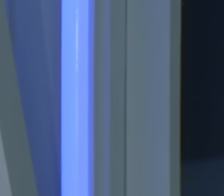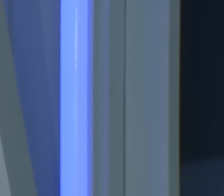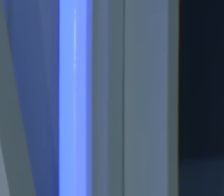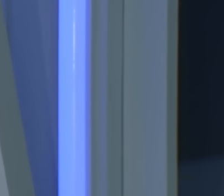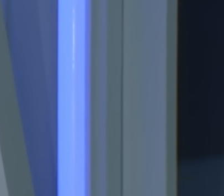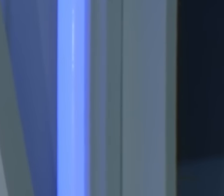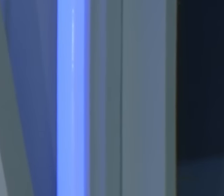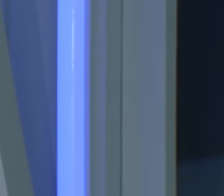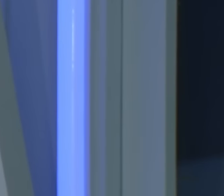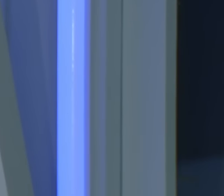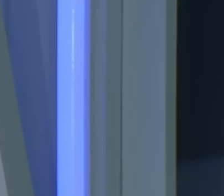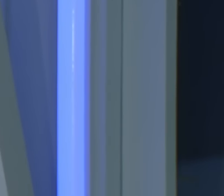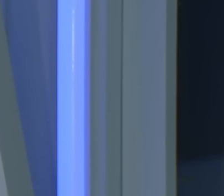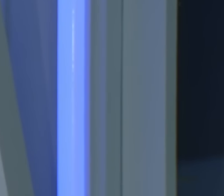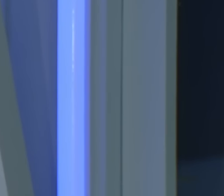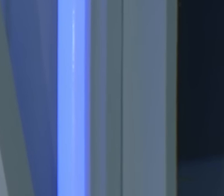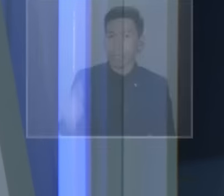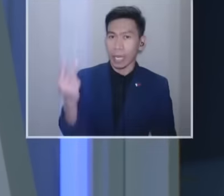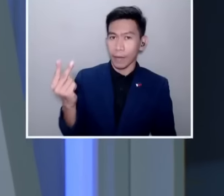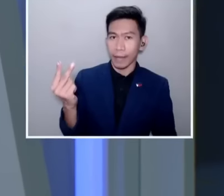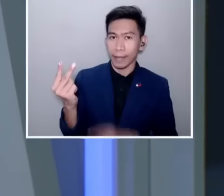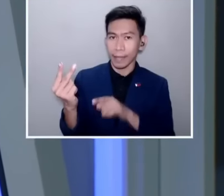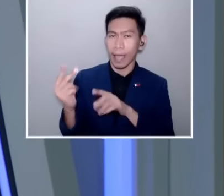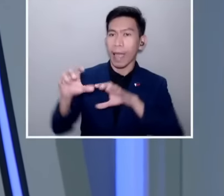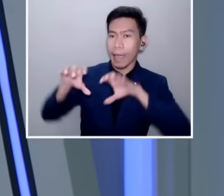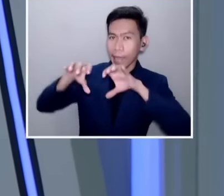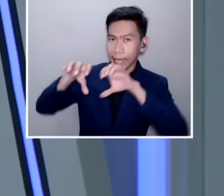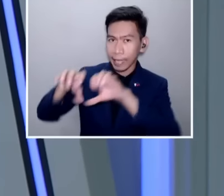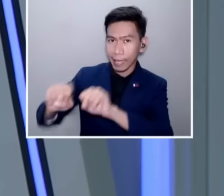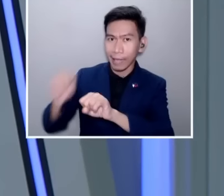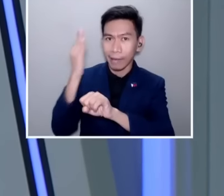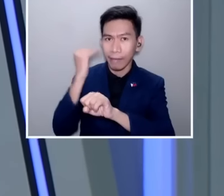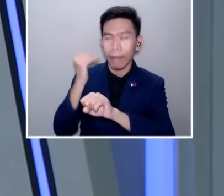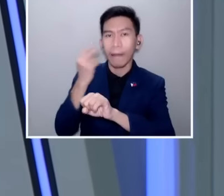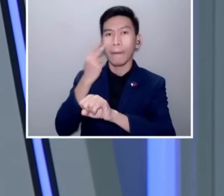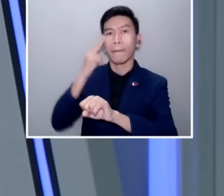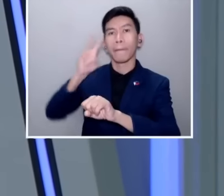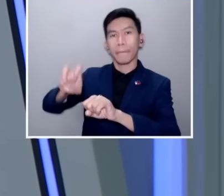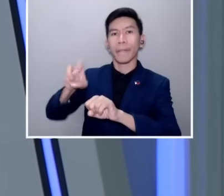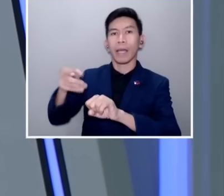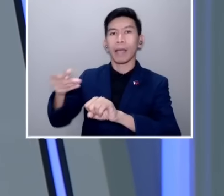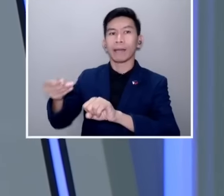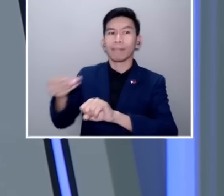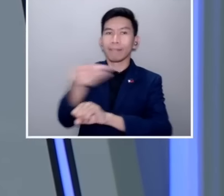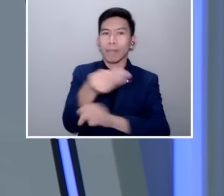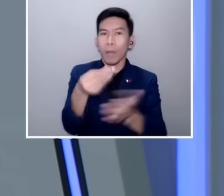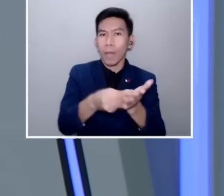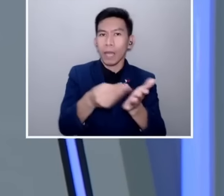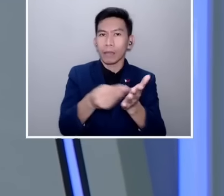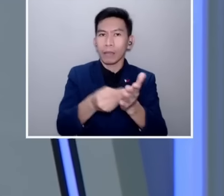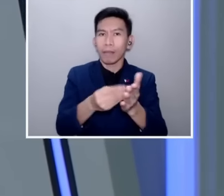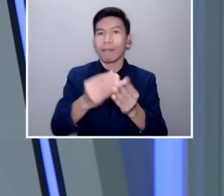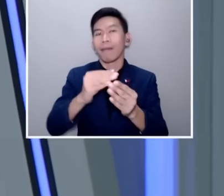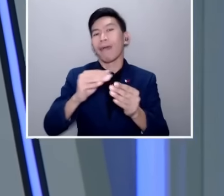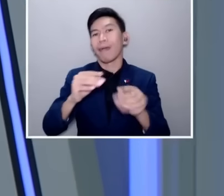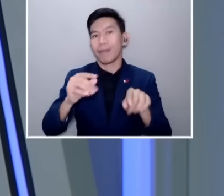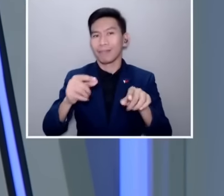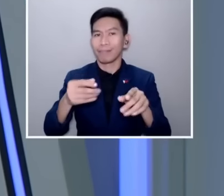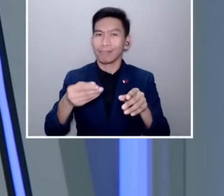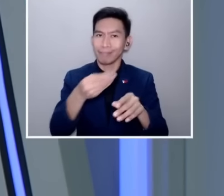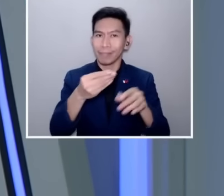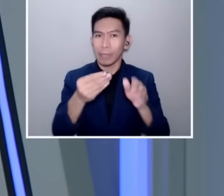Dalawa ang naaresto ng maaktuhang nag-aabot ng pera kalakip ng sample ballot sa Nai, Cavite. Nagpapatrol